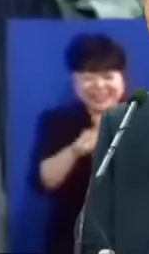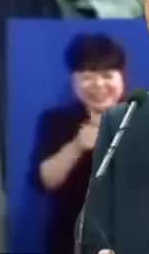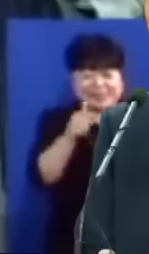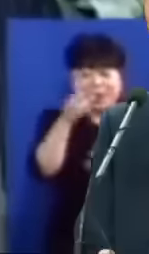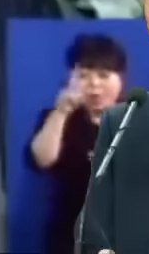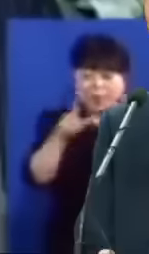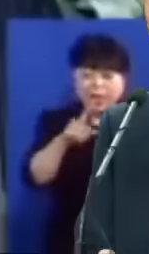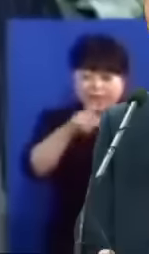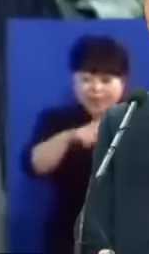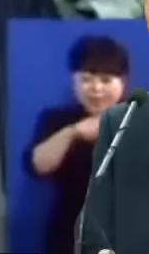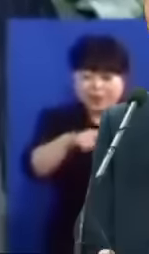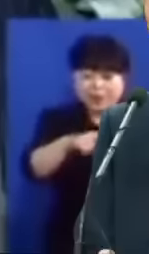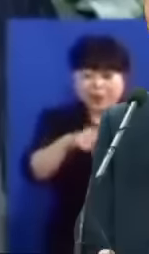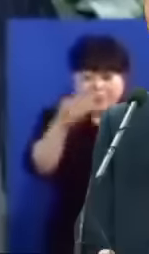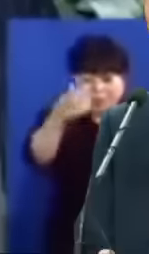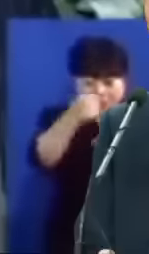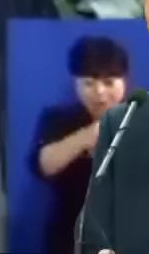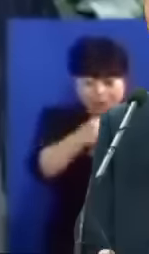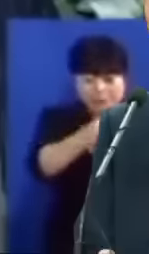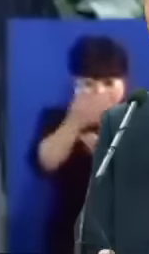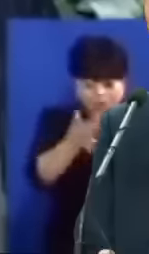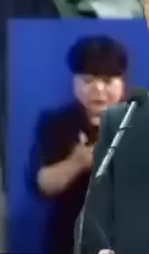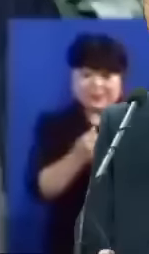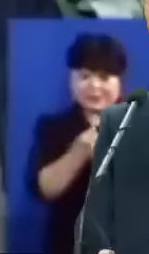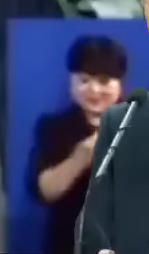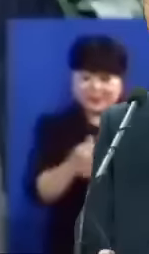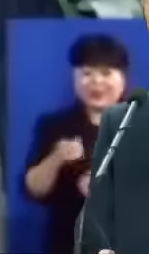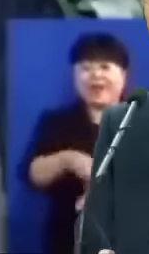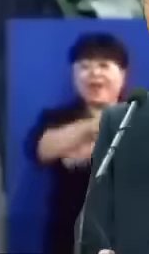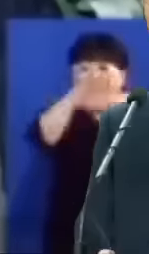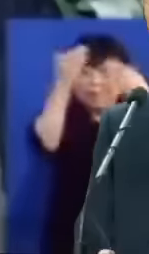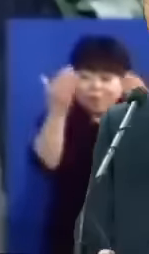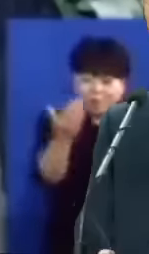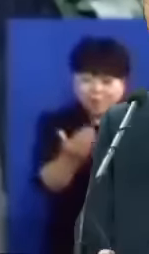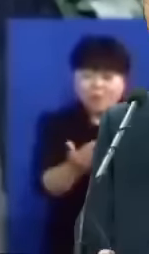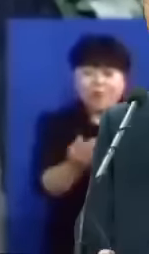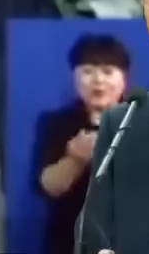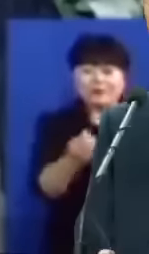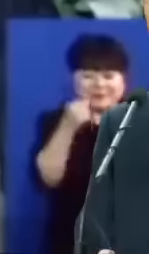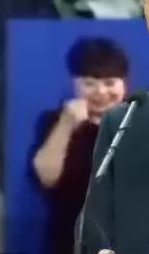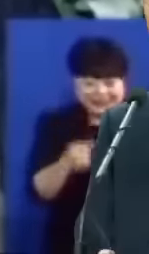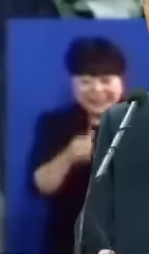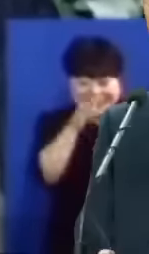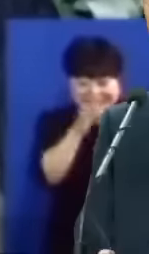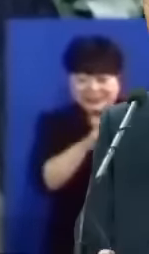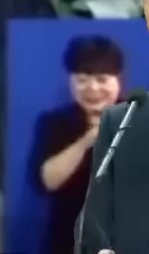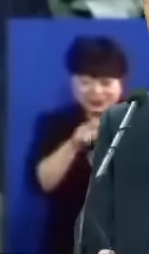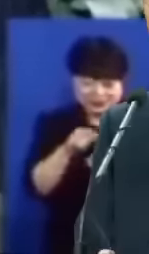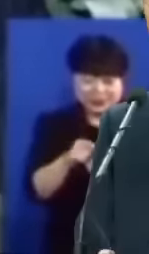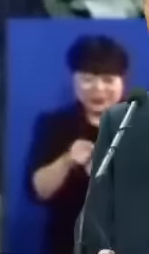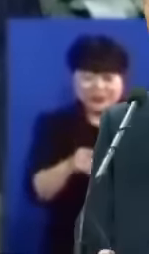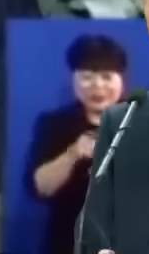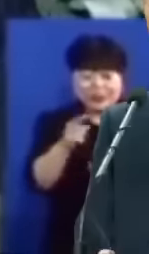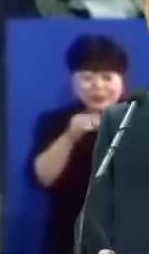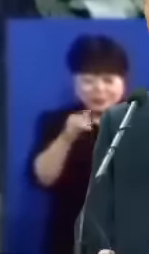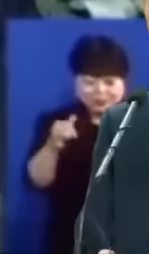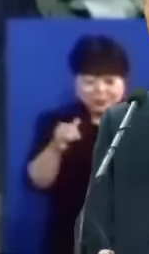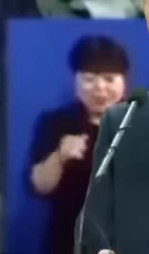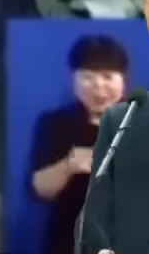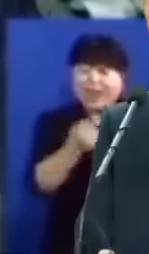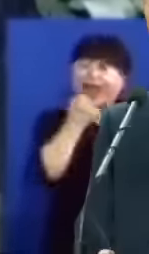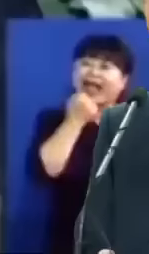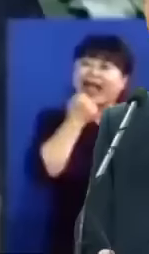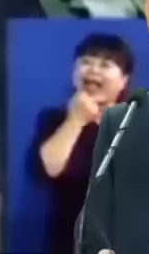하나님의 형상과 모양대로 여러분이 지음받았기 때문에 모든 살아있는 것들 중에 여러분만이 웃을 수